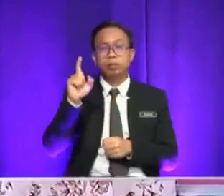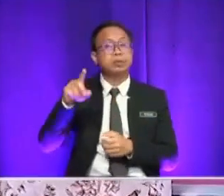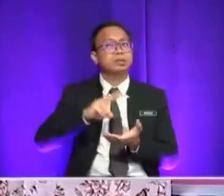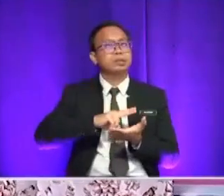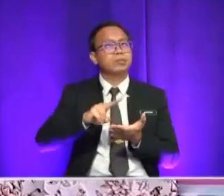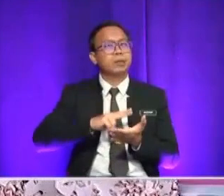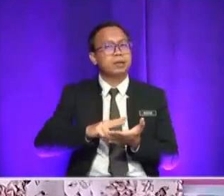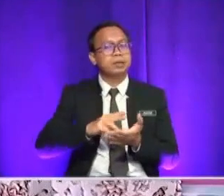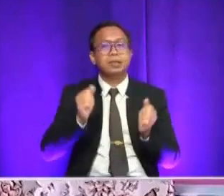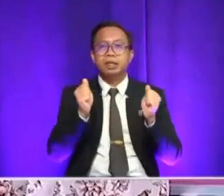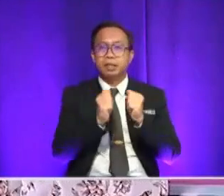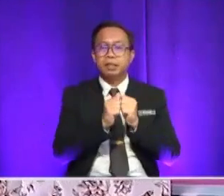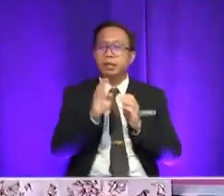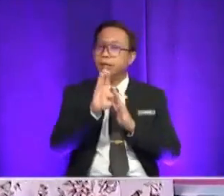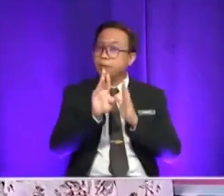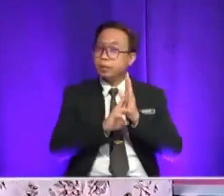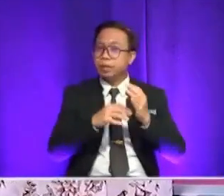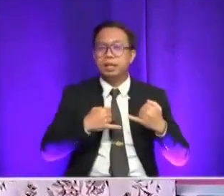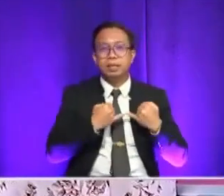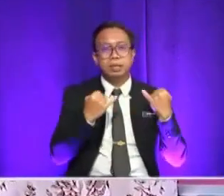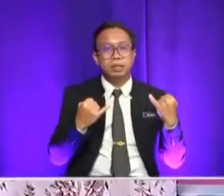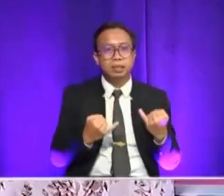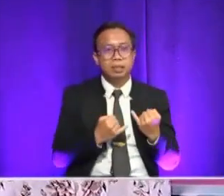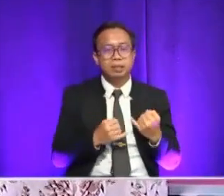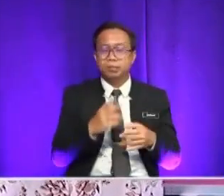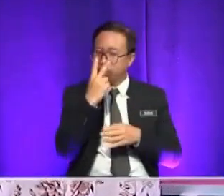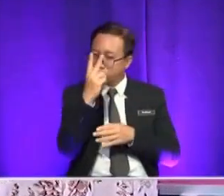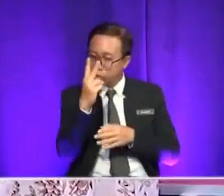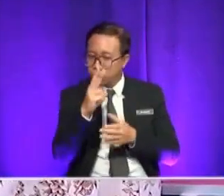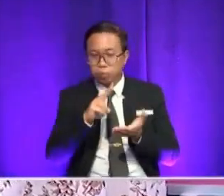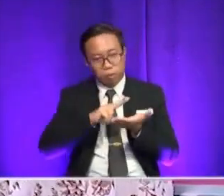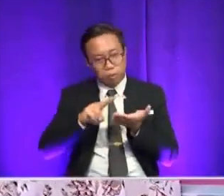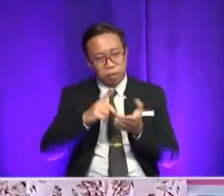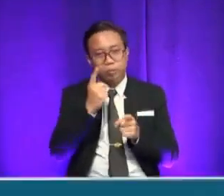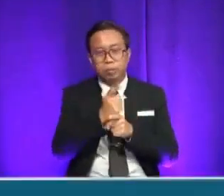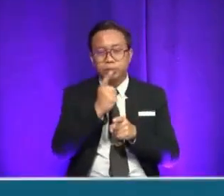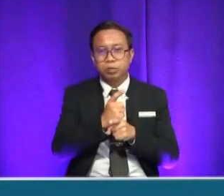setiap penyataan dengan berhati-hati. Okey, so kalau kita nampak dekat sini, yang pertama sekali,